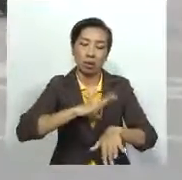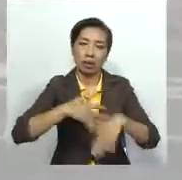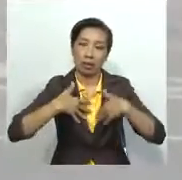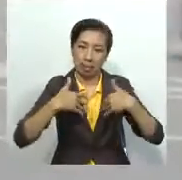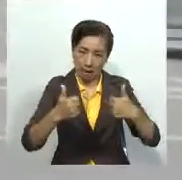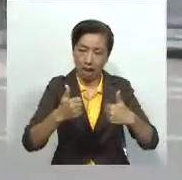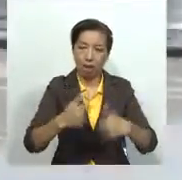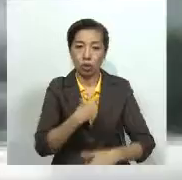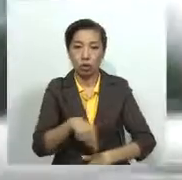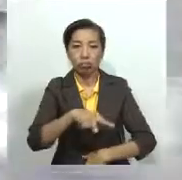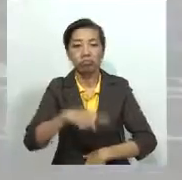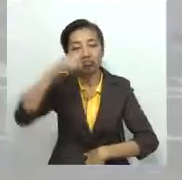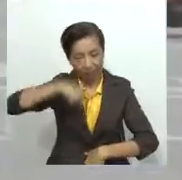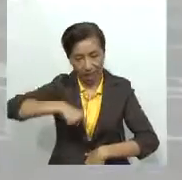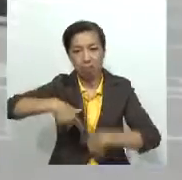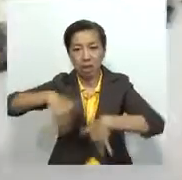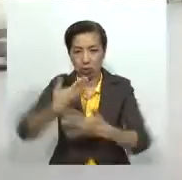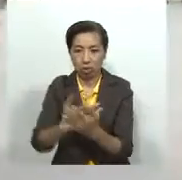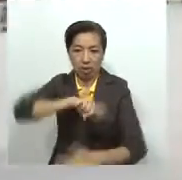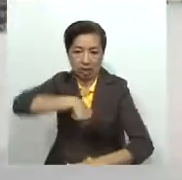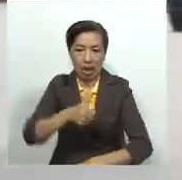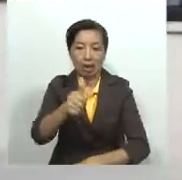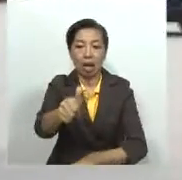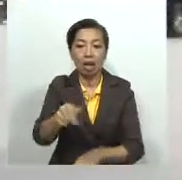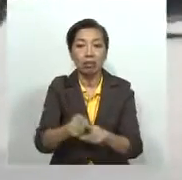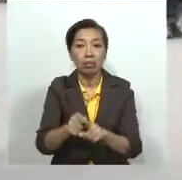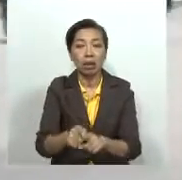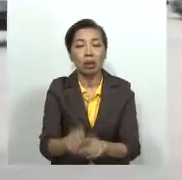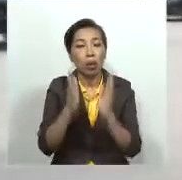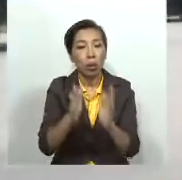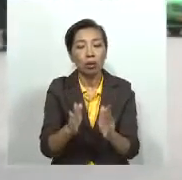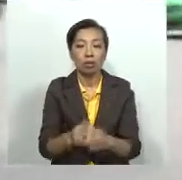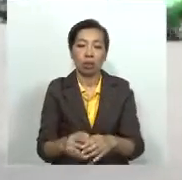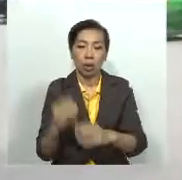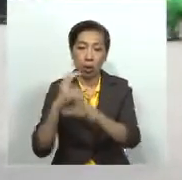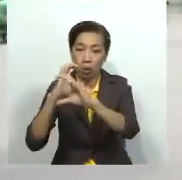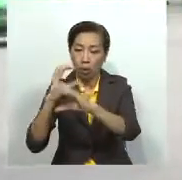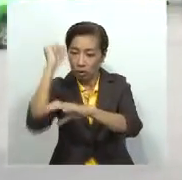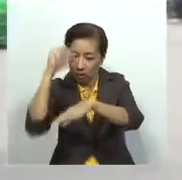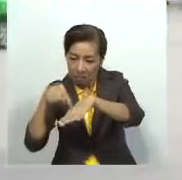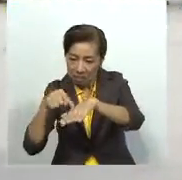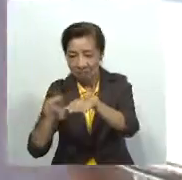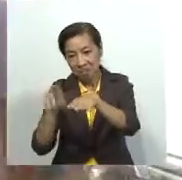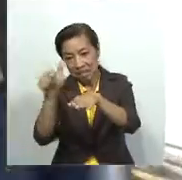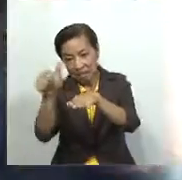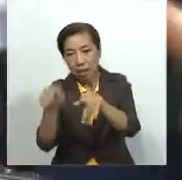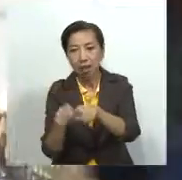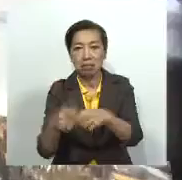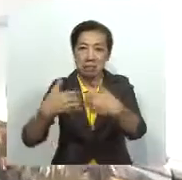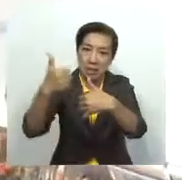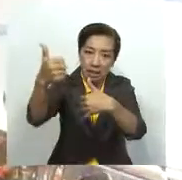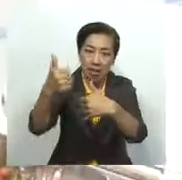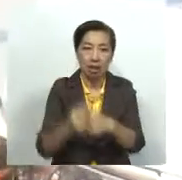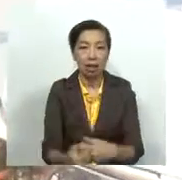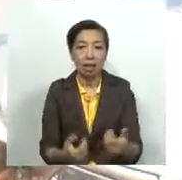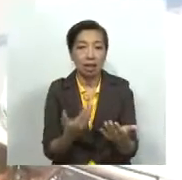ายผมว่าคนไทยยอมจ่าย ใช่ค่ะไม่ว่าจะเป็นเรื่องตัวกระเป๋ารถเมล์หรือว่าตัวสภาพรถนะคะก็อยากจะให้มันมีการปรับปรุงเพื่ออำนวย